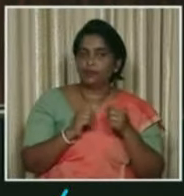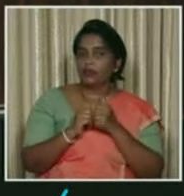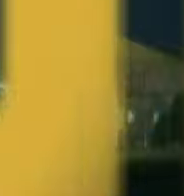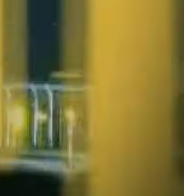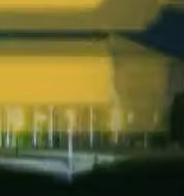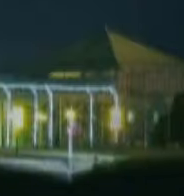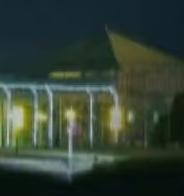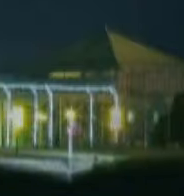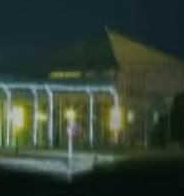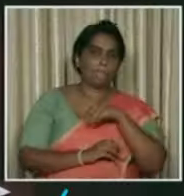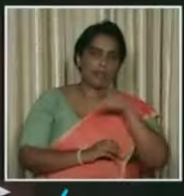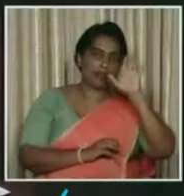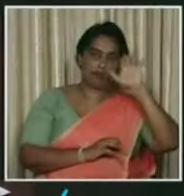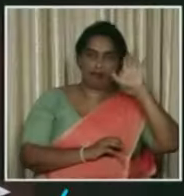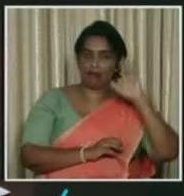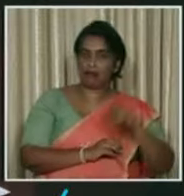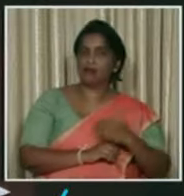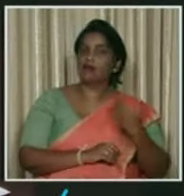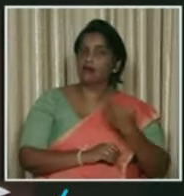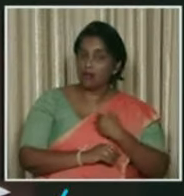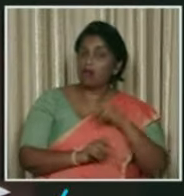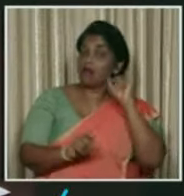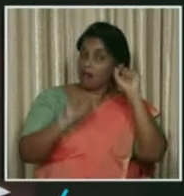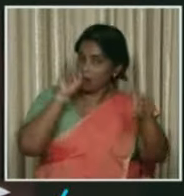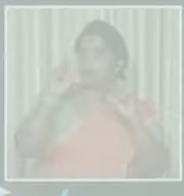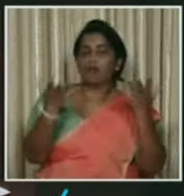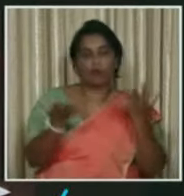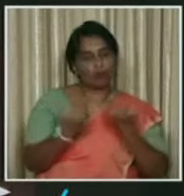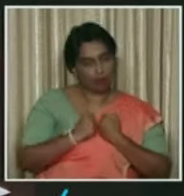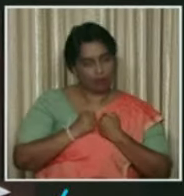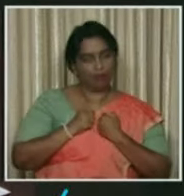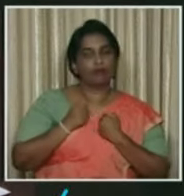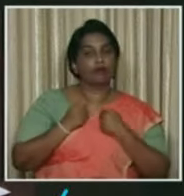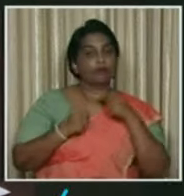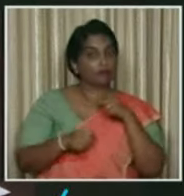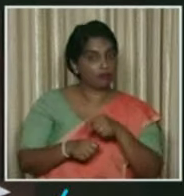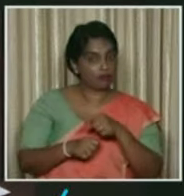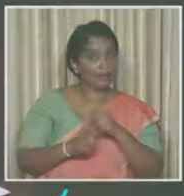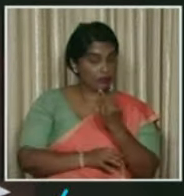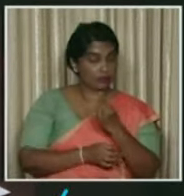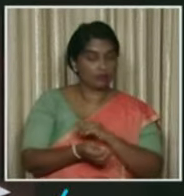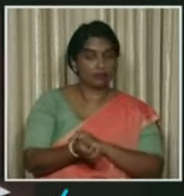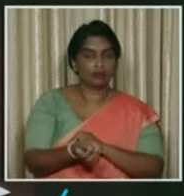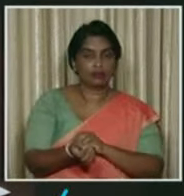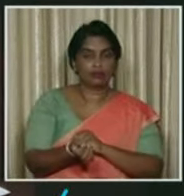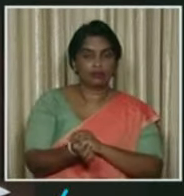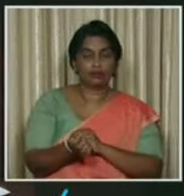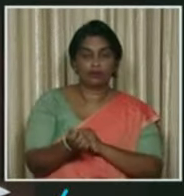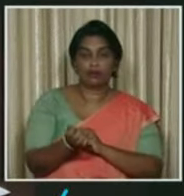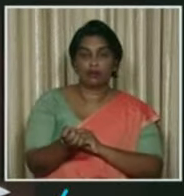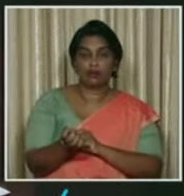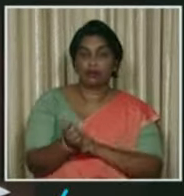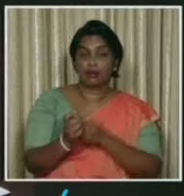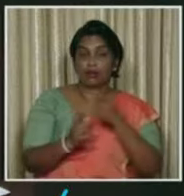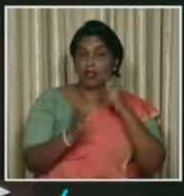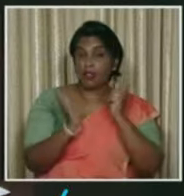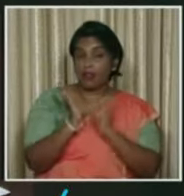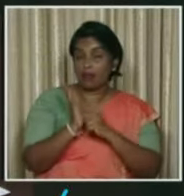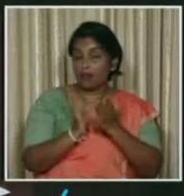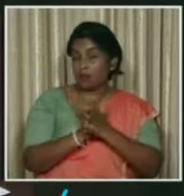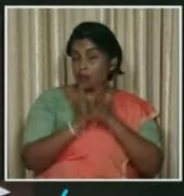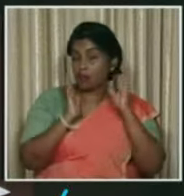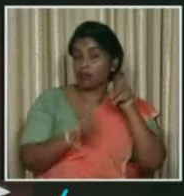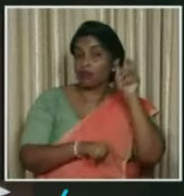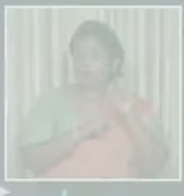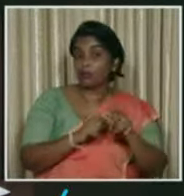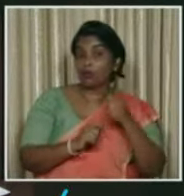අවසන් කරනවා අපිට නංගන් සහිතව ඕන මේ බැංකු දෙකෙන් ඒ විශාලතම ණයගත්ත තෝරු